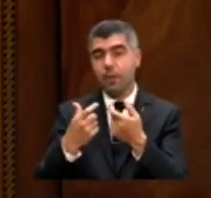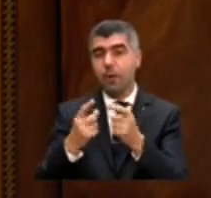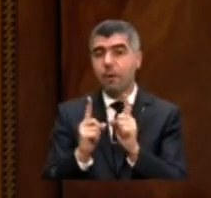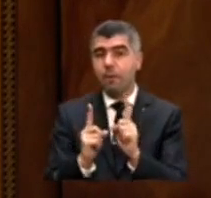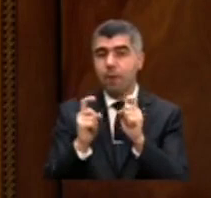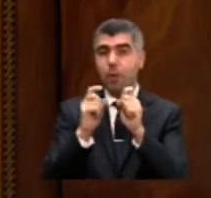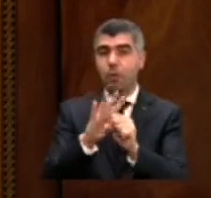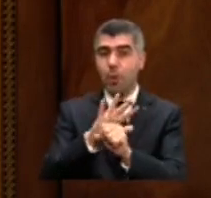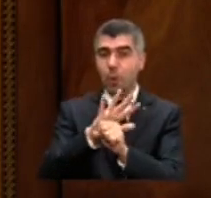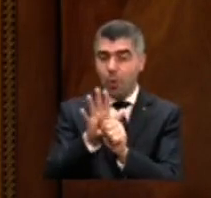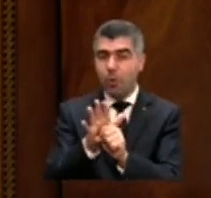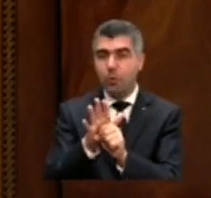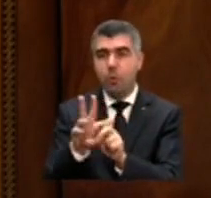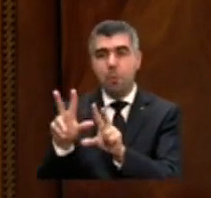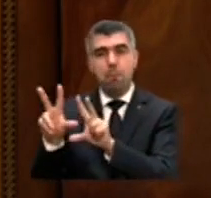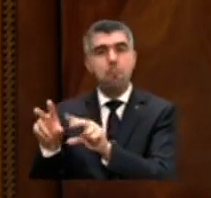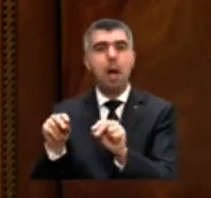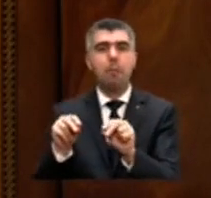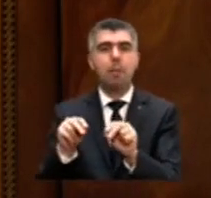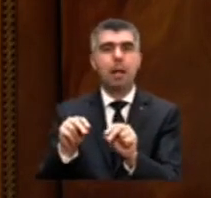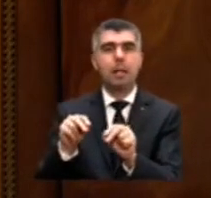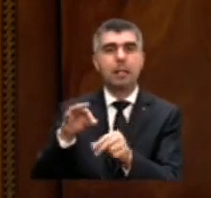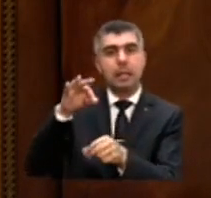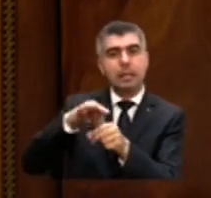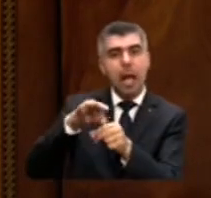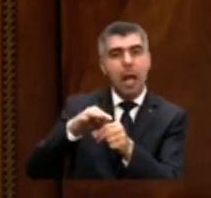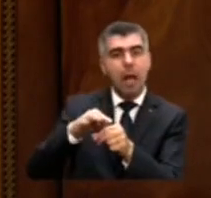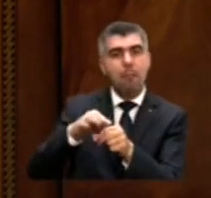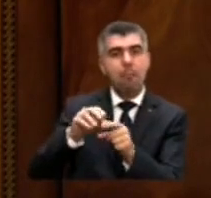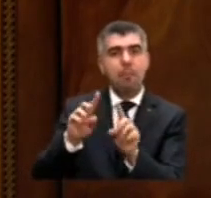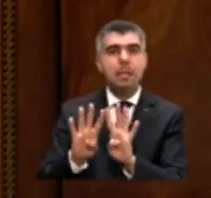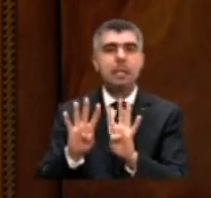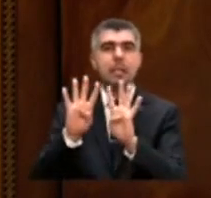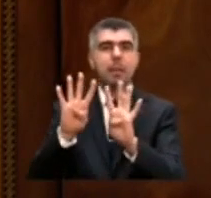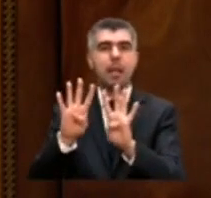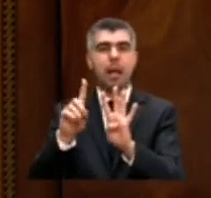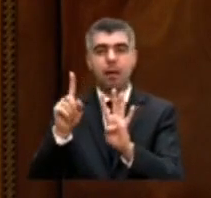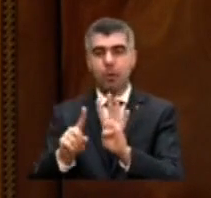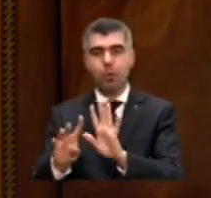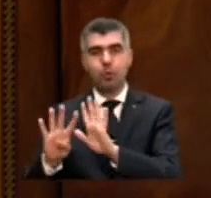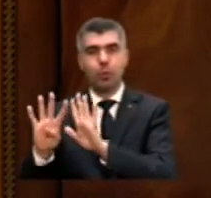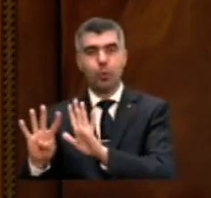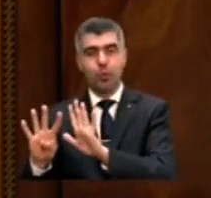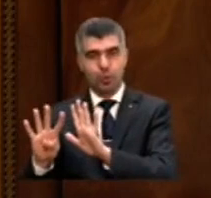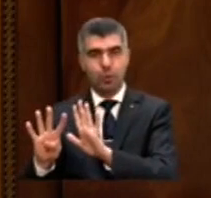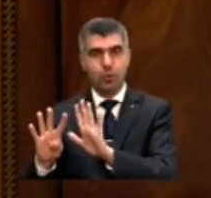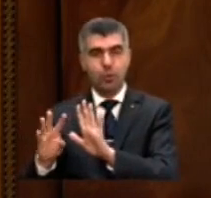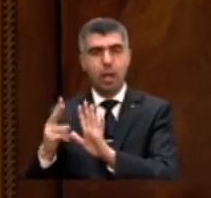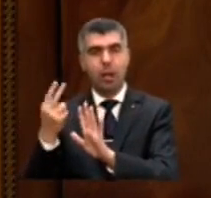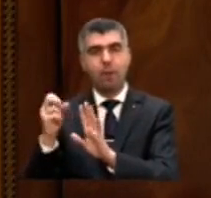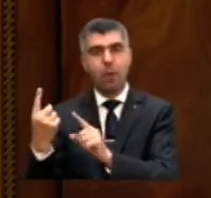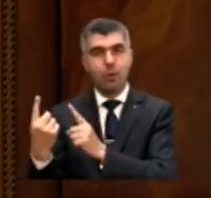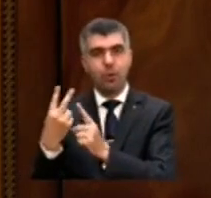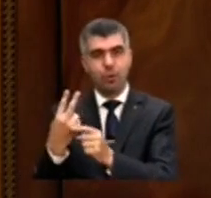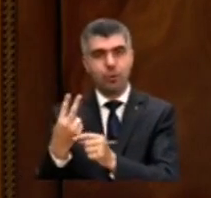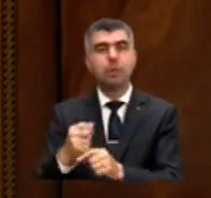استحقاقات 8 شتنبر على أن المغاربة على استعداد لمنح ثقتهم